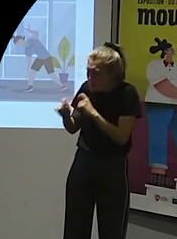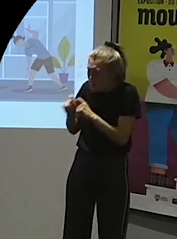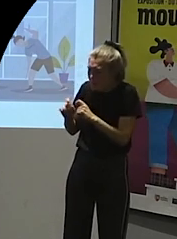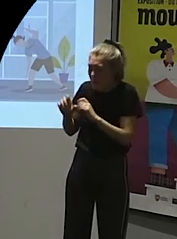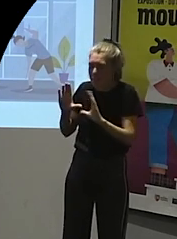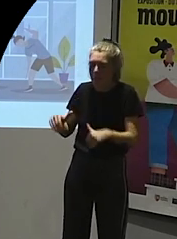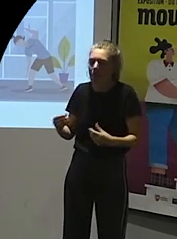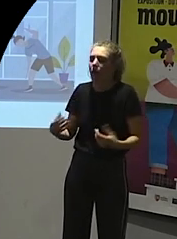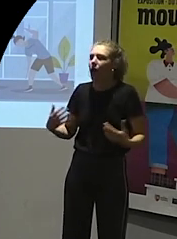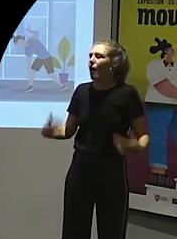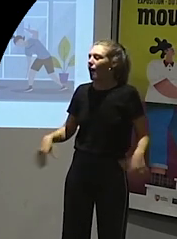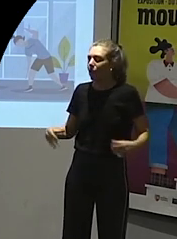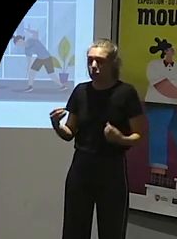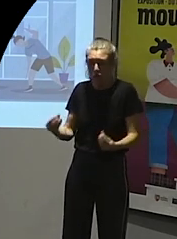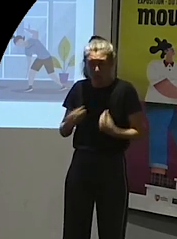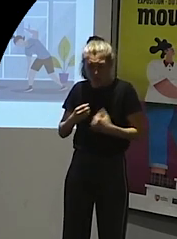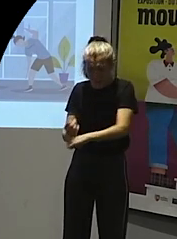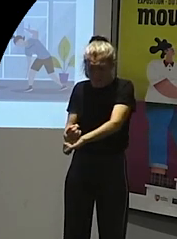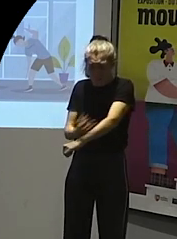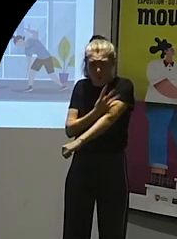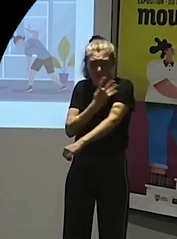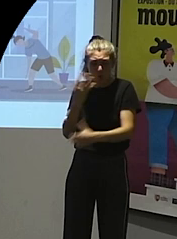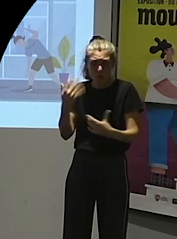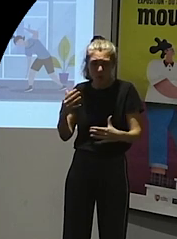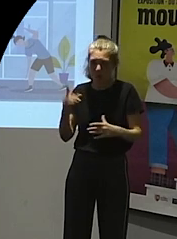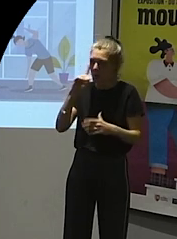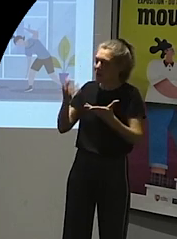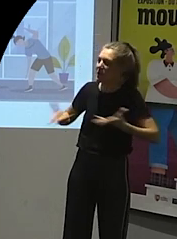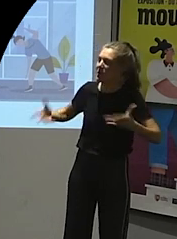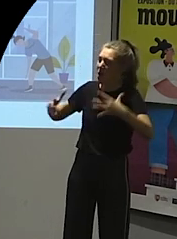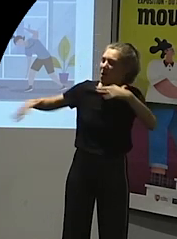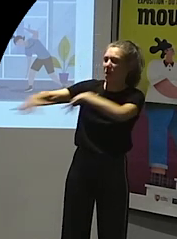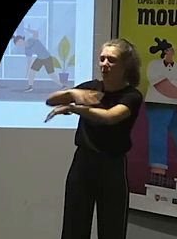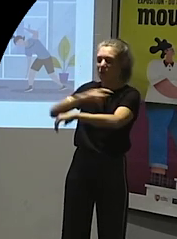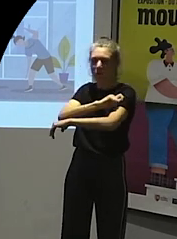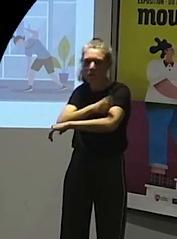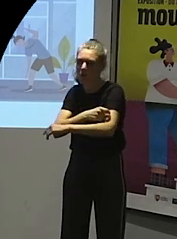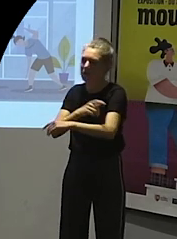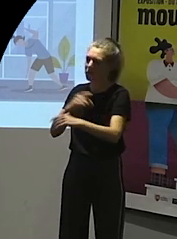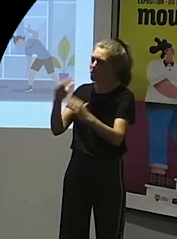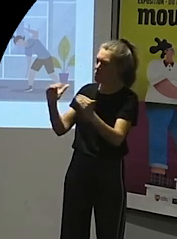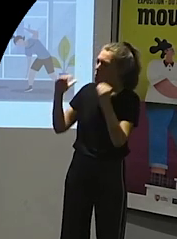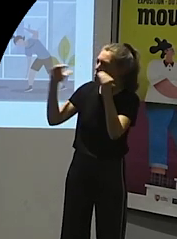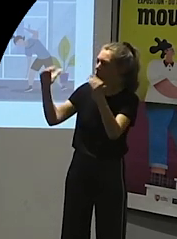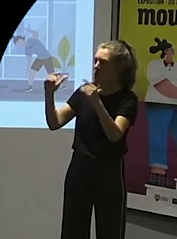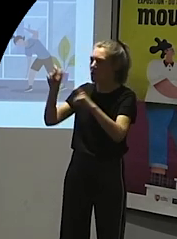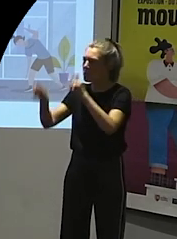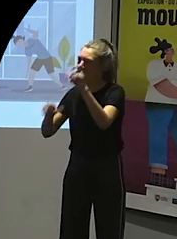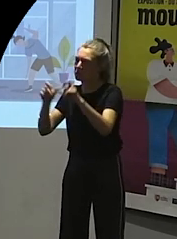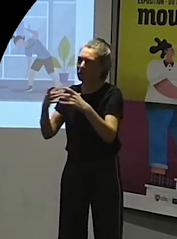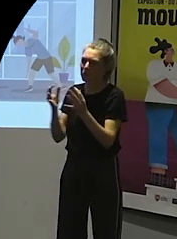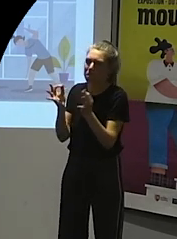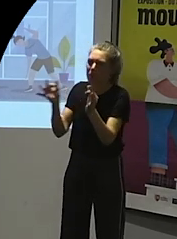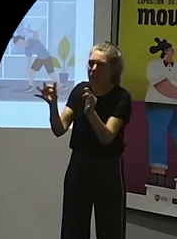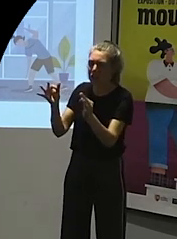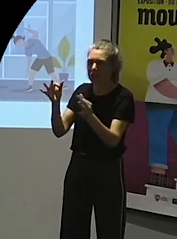Mais moi, ça m'a beaucoup touchée parce que dans ce monde de sportifs, d'athlètes, de personnes en fragilité psychique, il n'y en a plus. Elle n'en avait pas, moi non